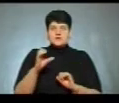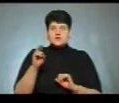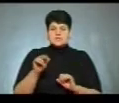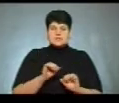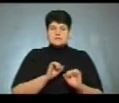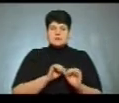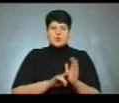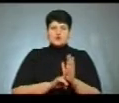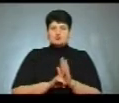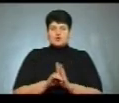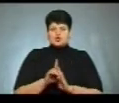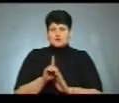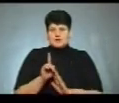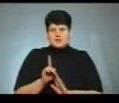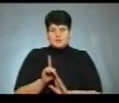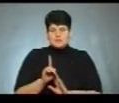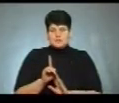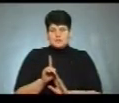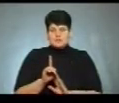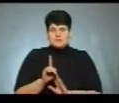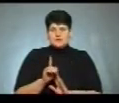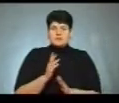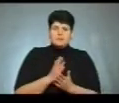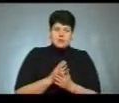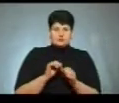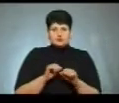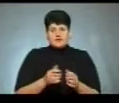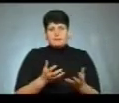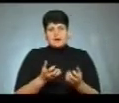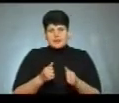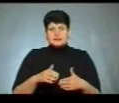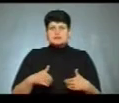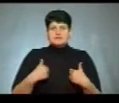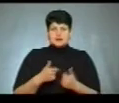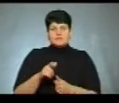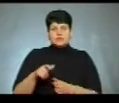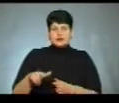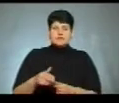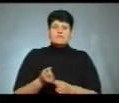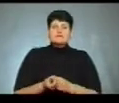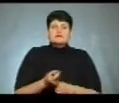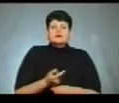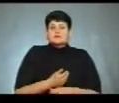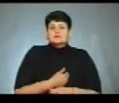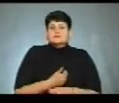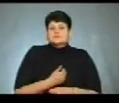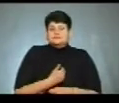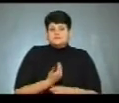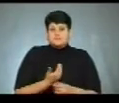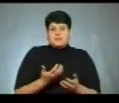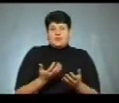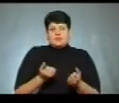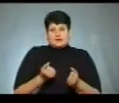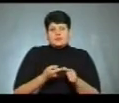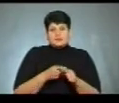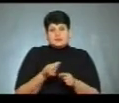захисту розпочали, скажімо, мають можливість прийняти звернення від громадян, які виявили бажання на отримання такої